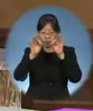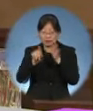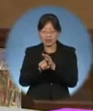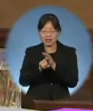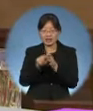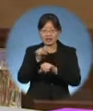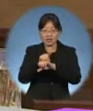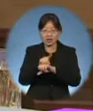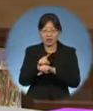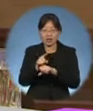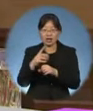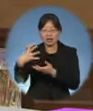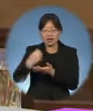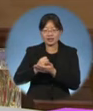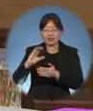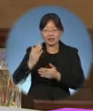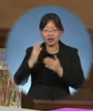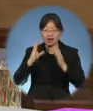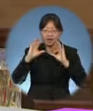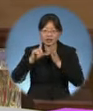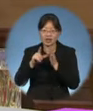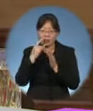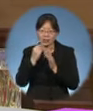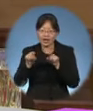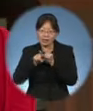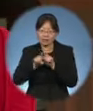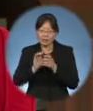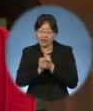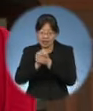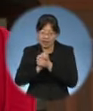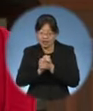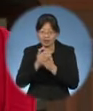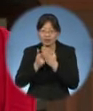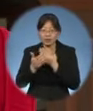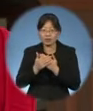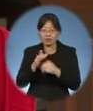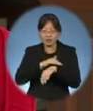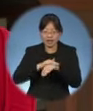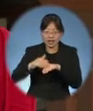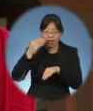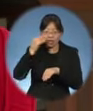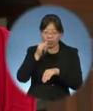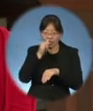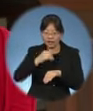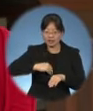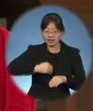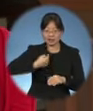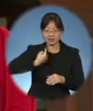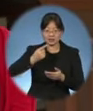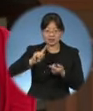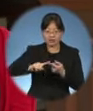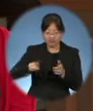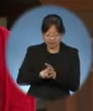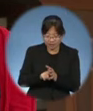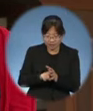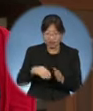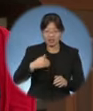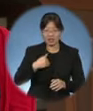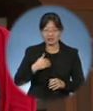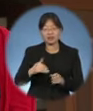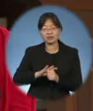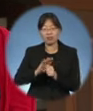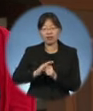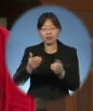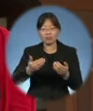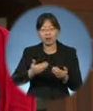그 어린 시절의 애착 경험을 잘 가진 아이들은 자기 자신에 대한 신뢰. 아, 나는